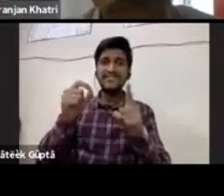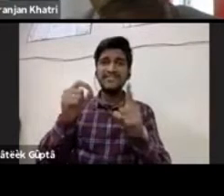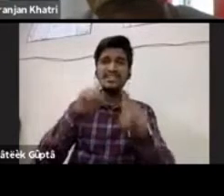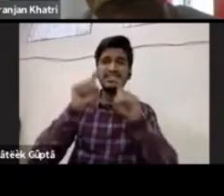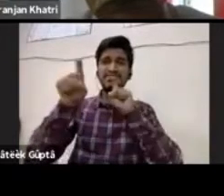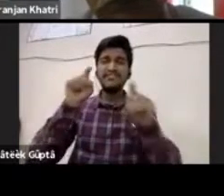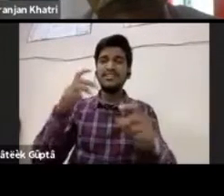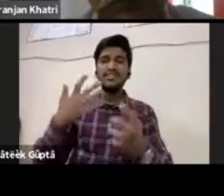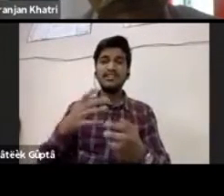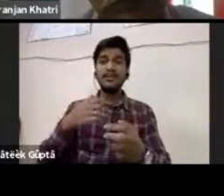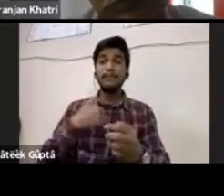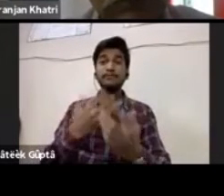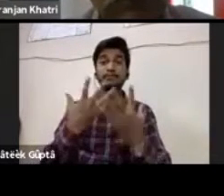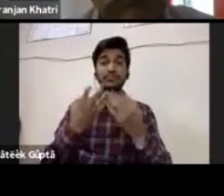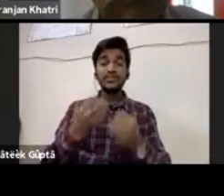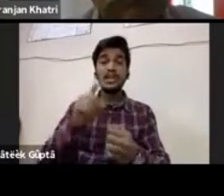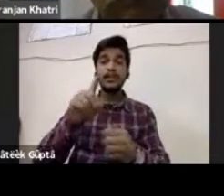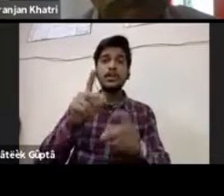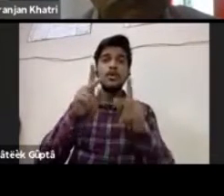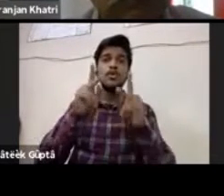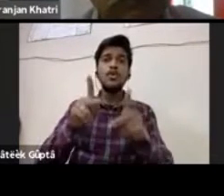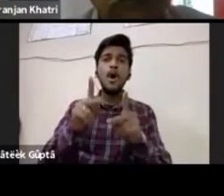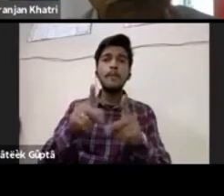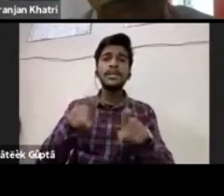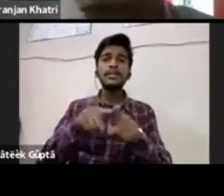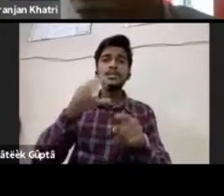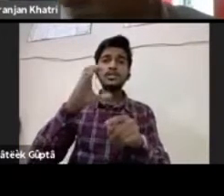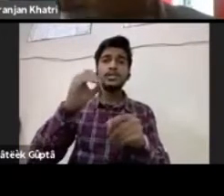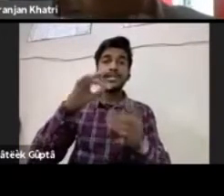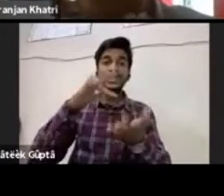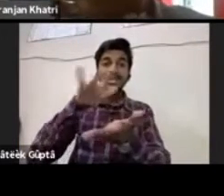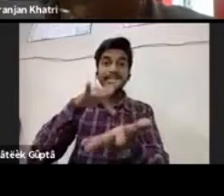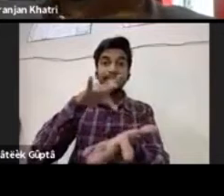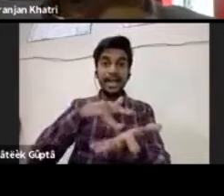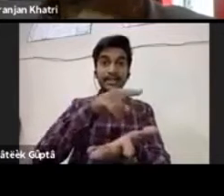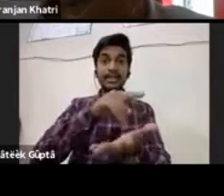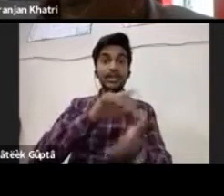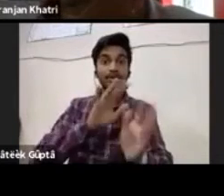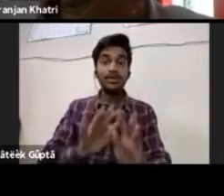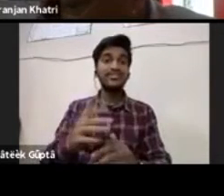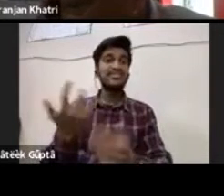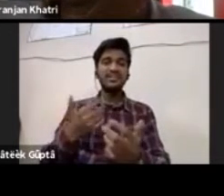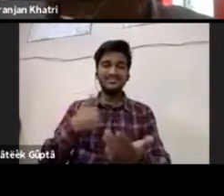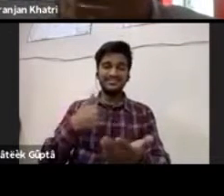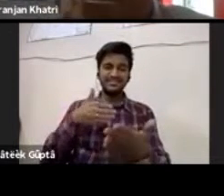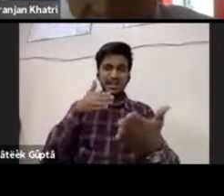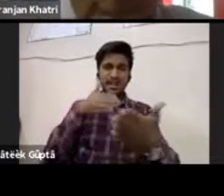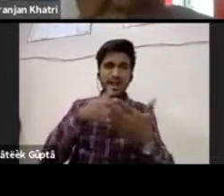पास एक ऐसा कॉमन सेंटर होना चाहिए जहां पे हम